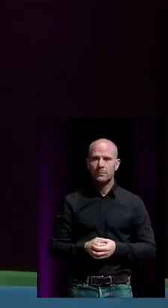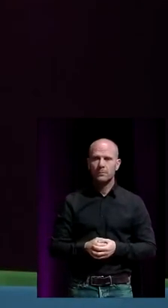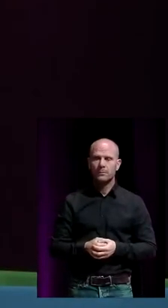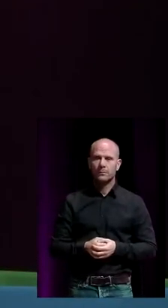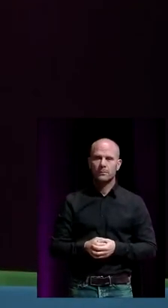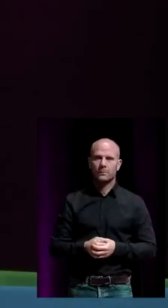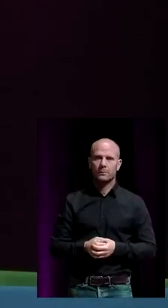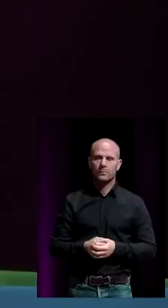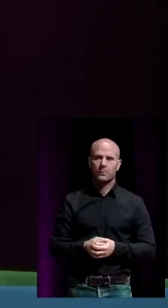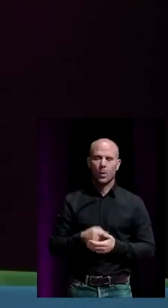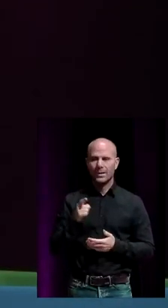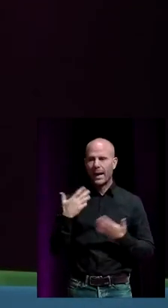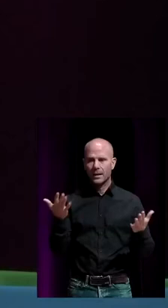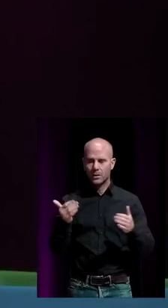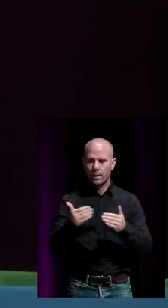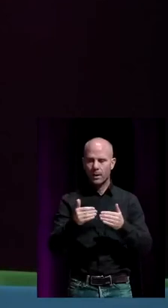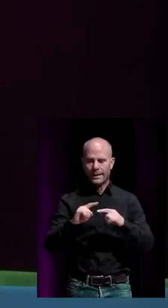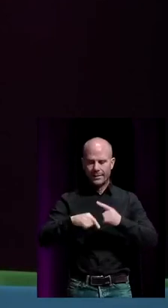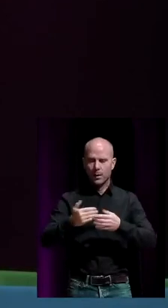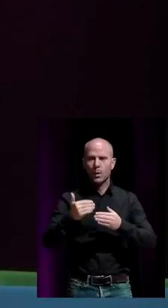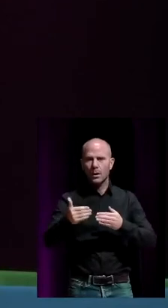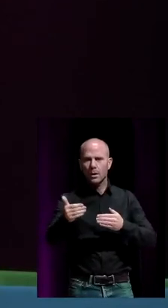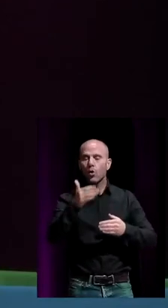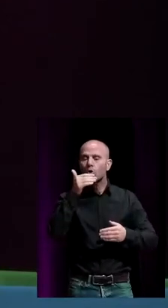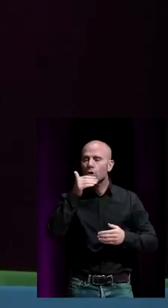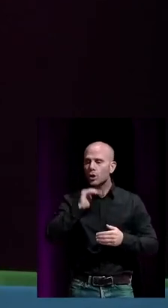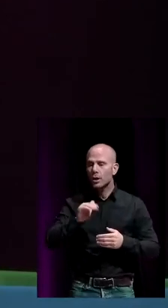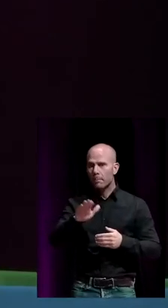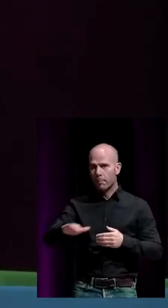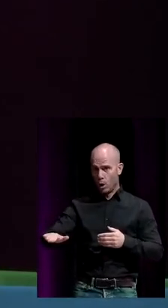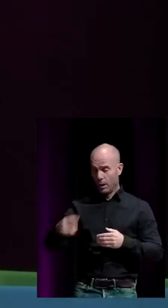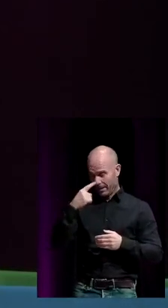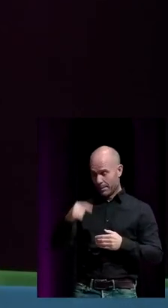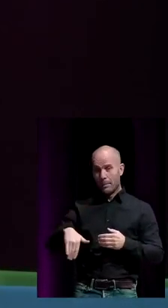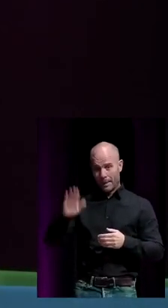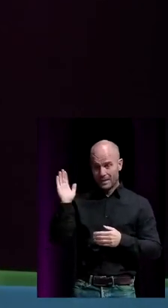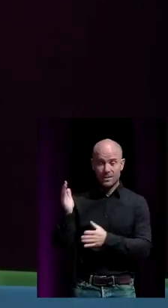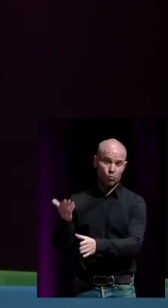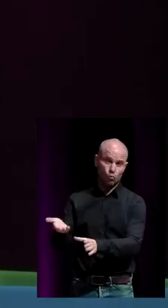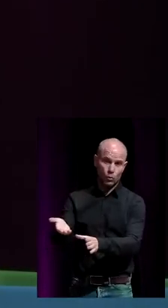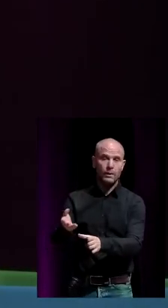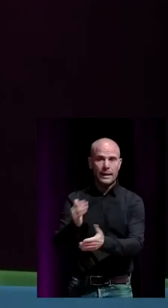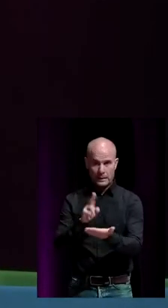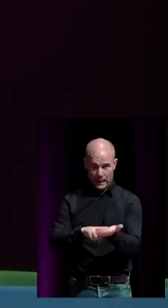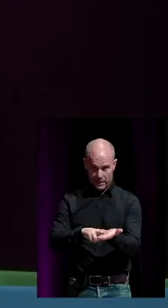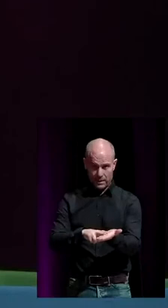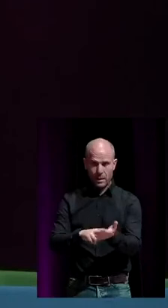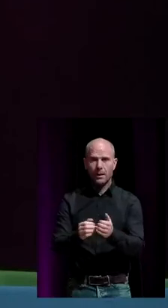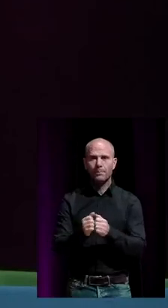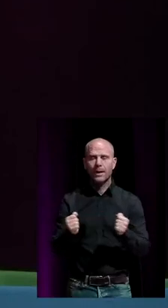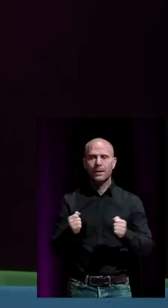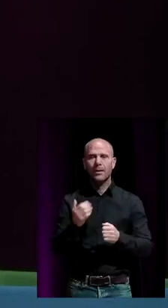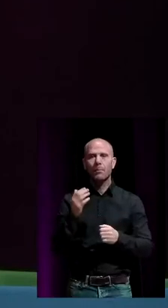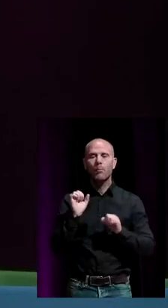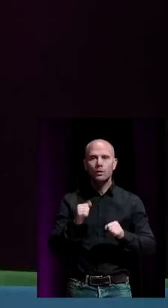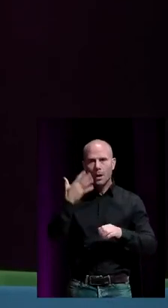Och att det är de kommande generationen och de yngre barnen nu som kommer att drabbas mest. Och visst är det så, men vi kan inte glömma